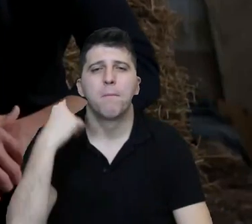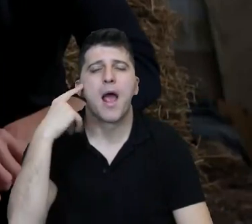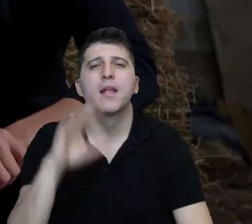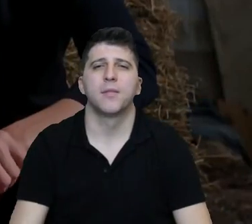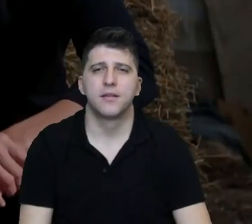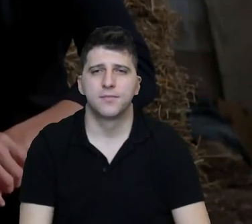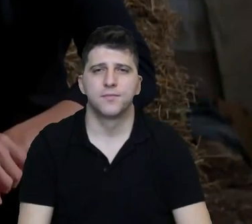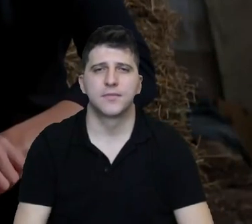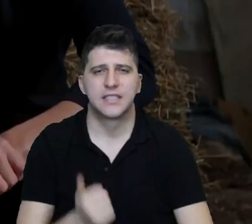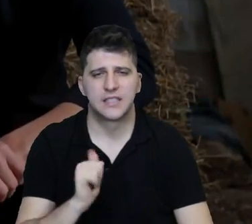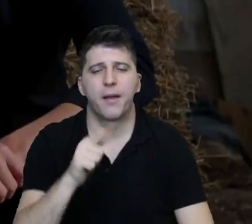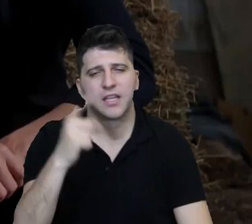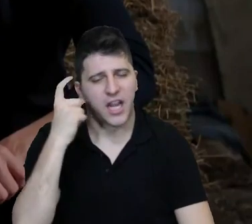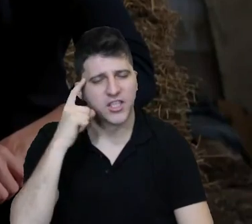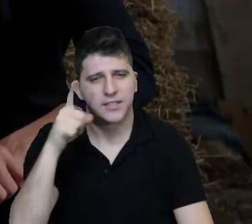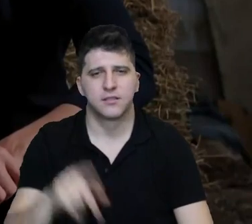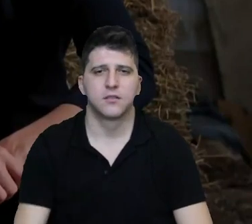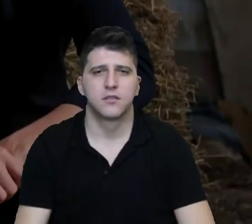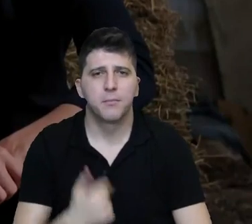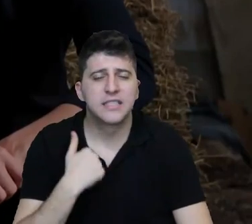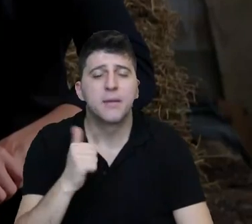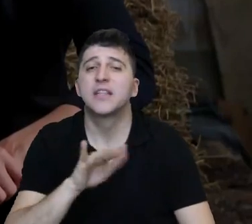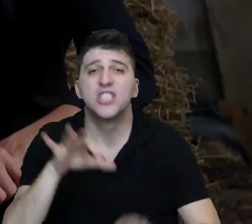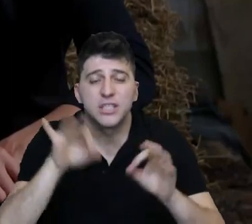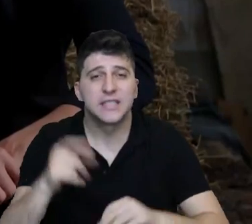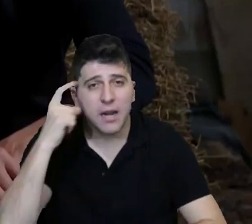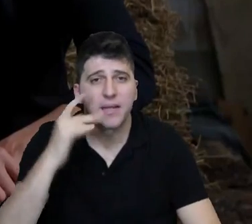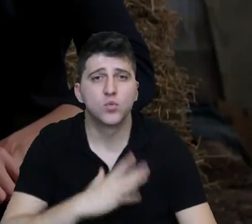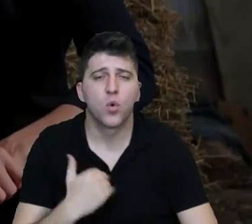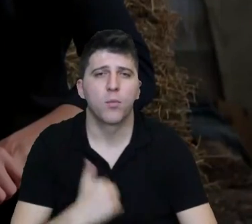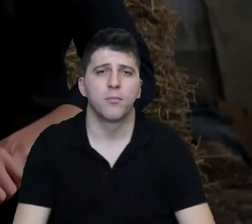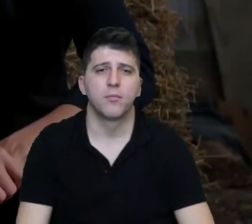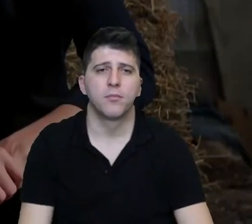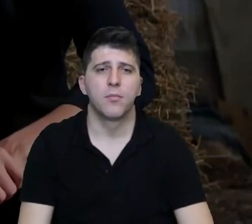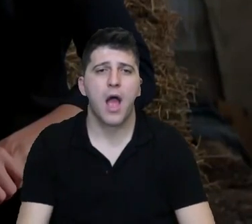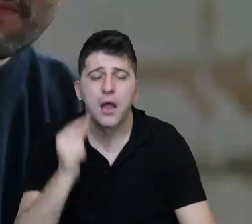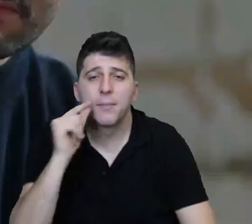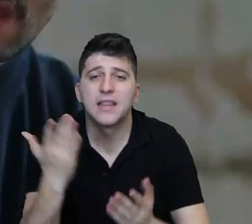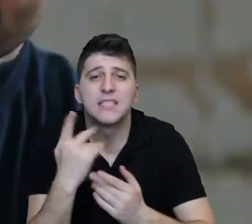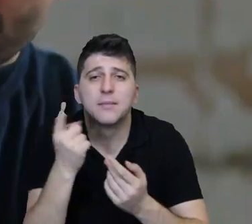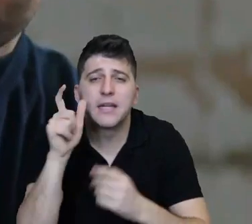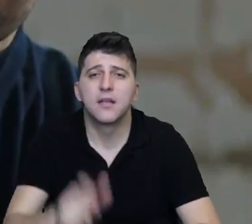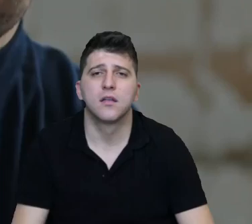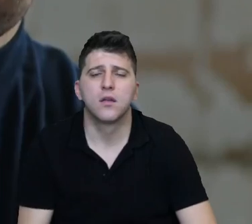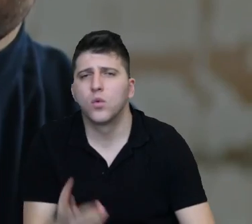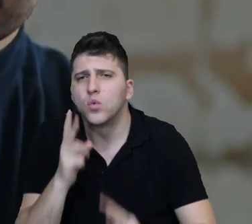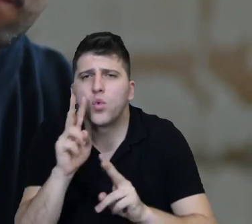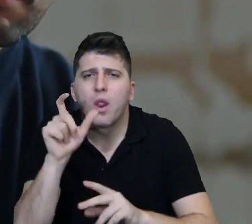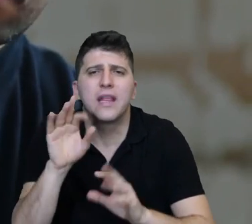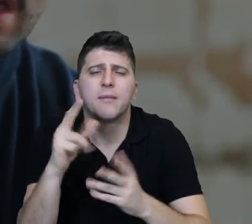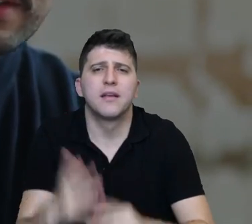etme, zamanla sen de tanıyacaksın onu. Ben zamanla değil, şimdi tanımak istiyorum ya. Adam nasıl biri? Yani göründüğü gibi